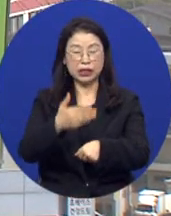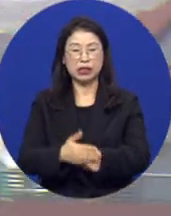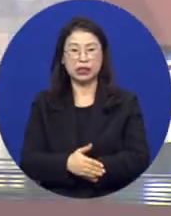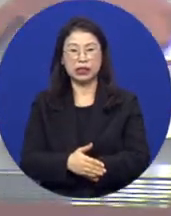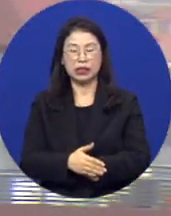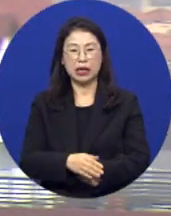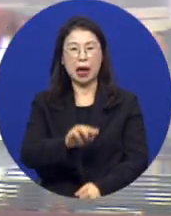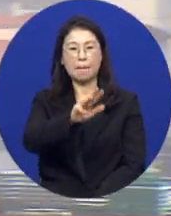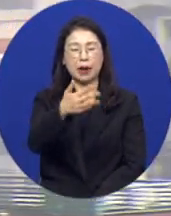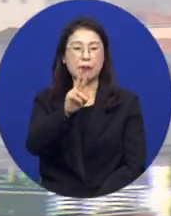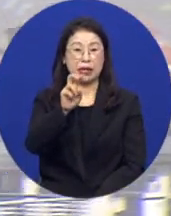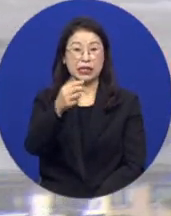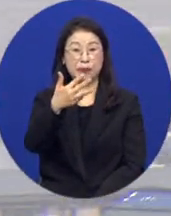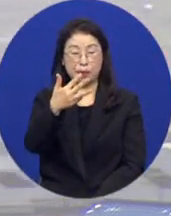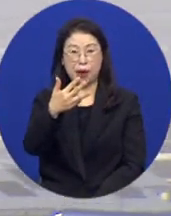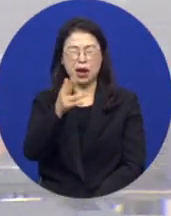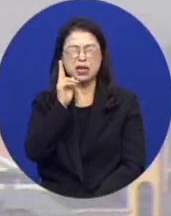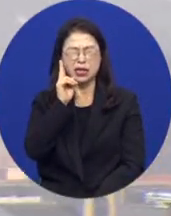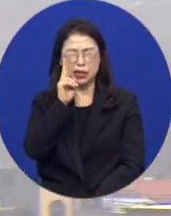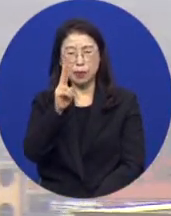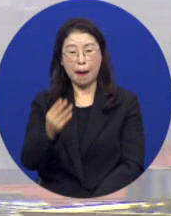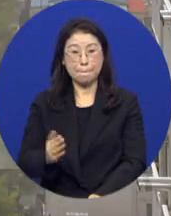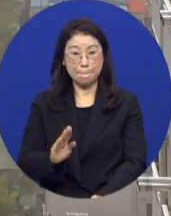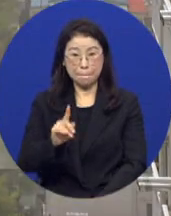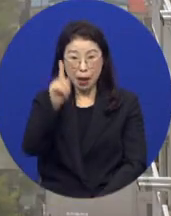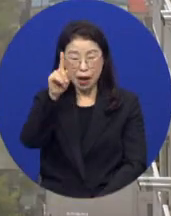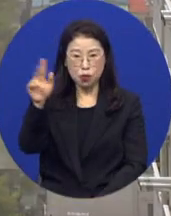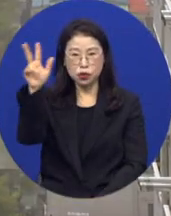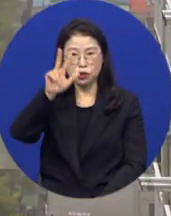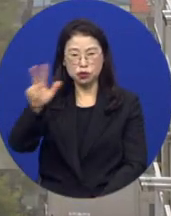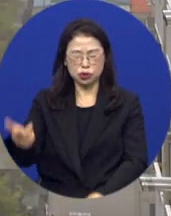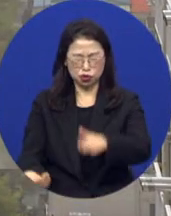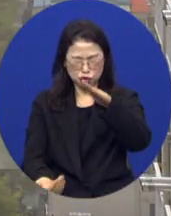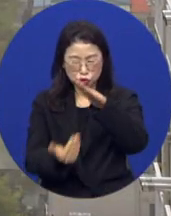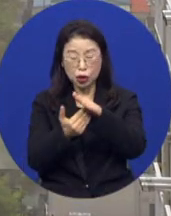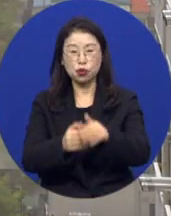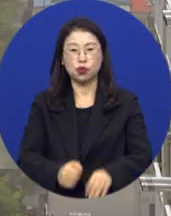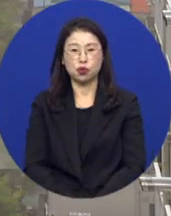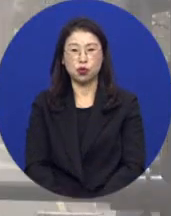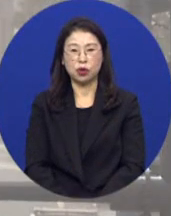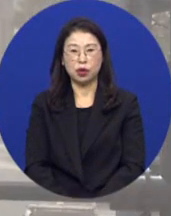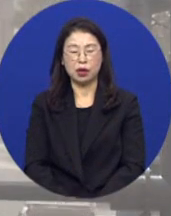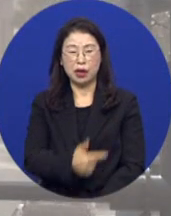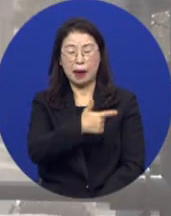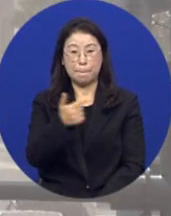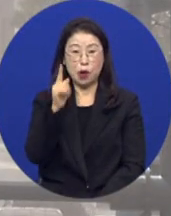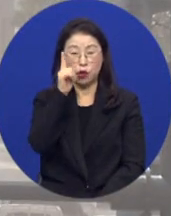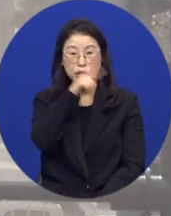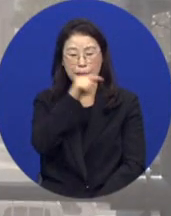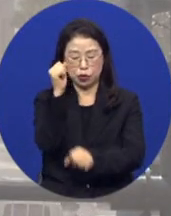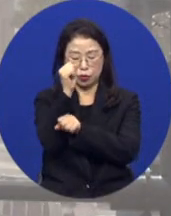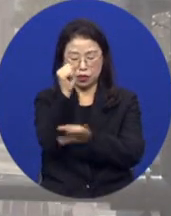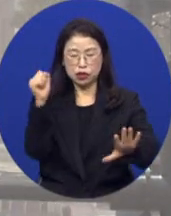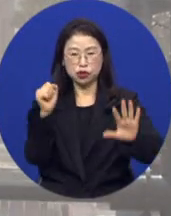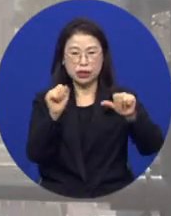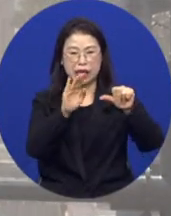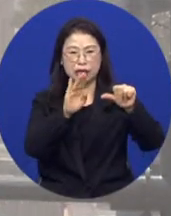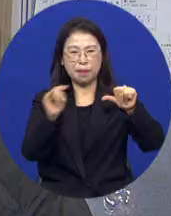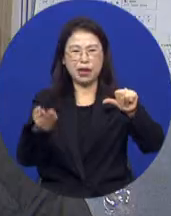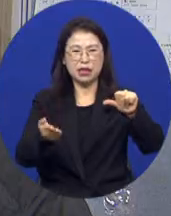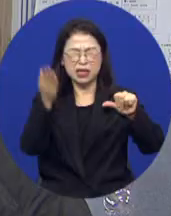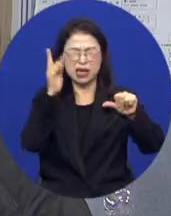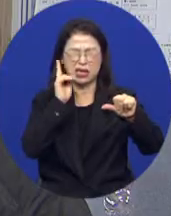세제곱미터당 828마이크로그램으로 치솟아 전국에서 가장 높았고 매우 나쁨 기준을 5배 이상